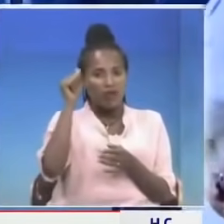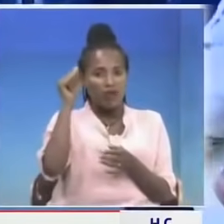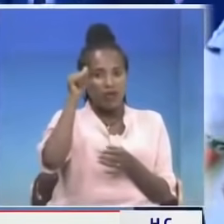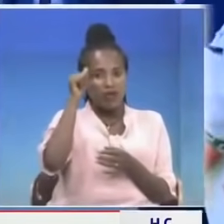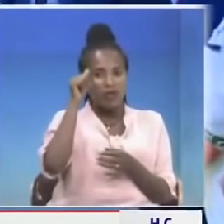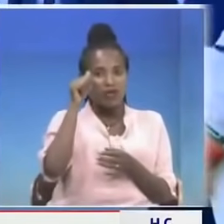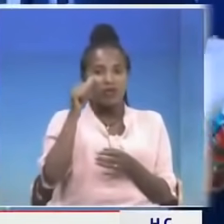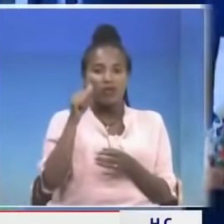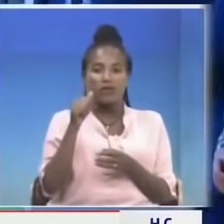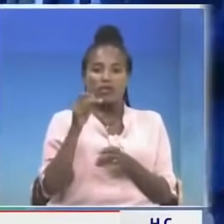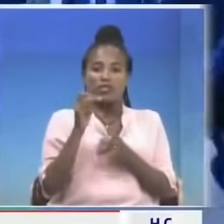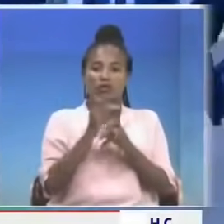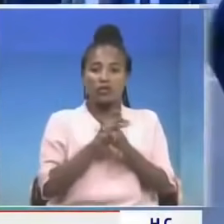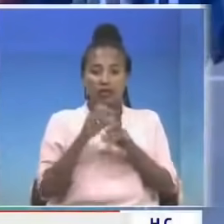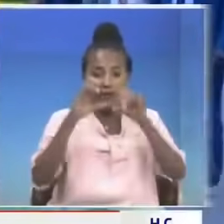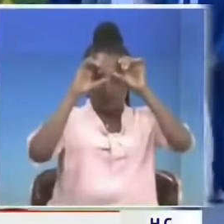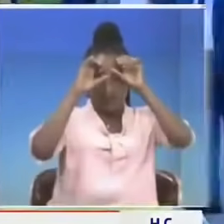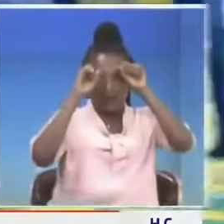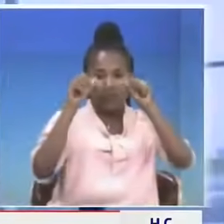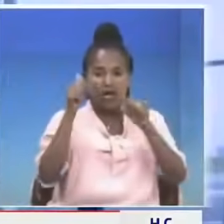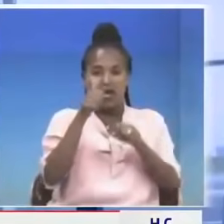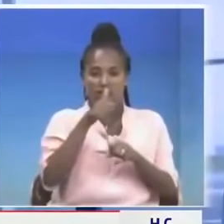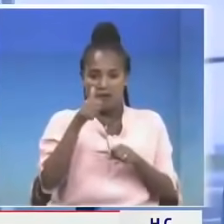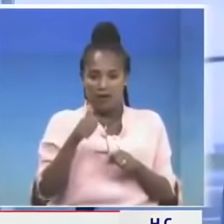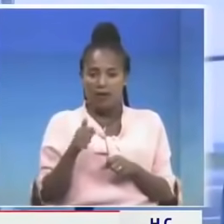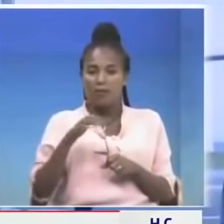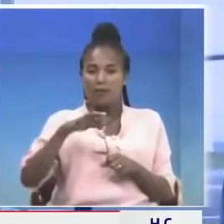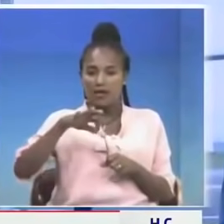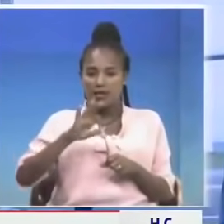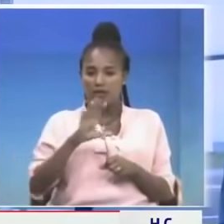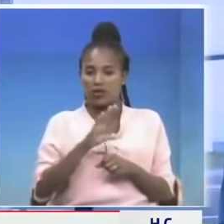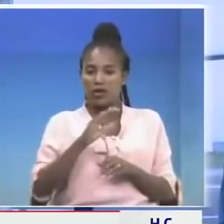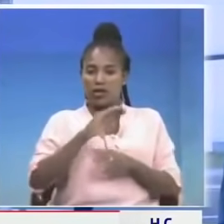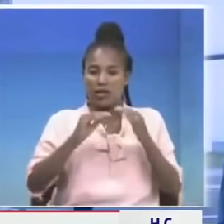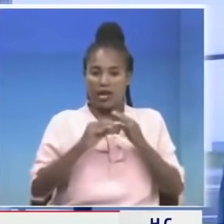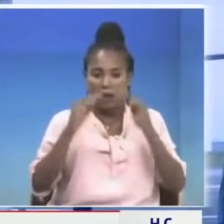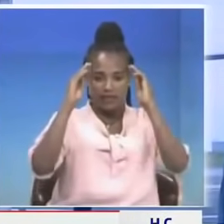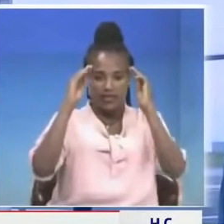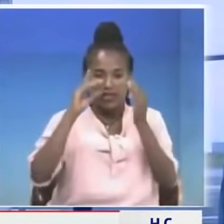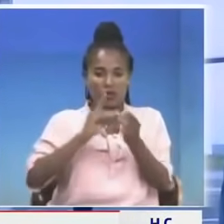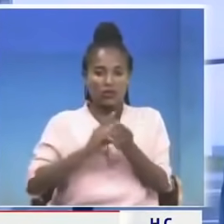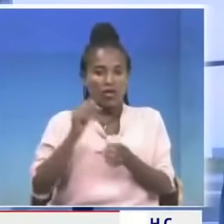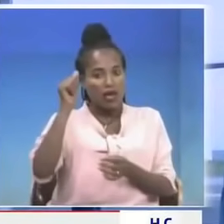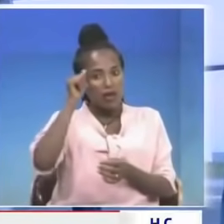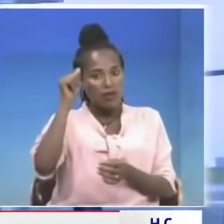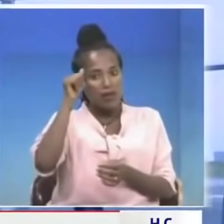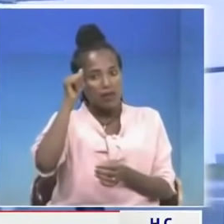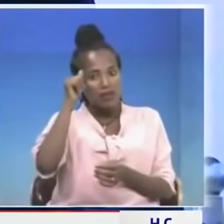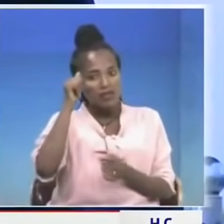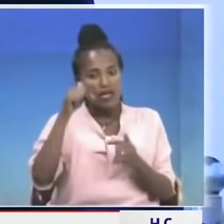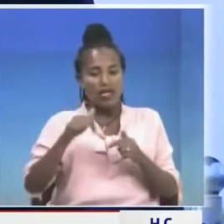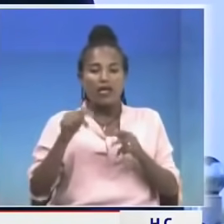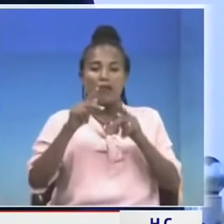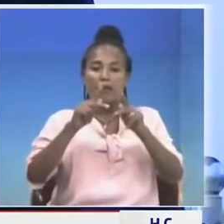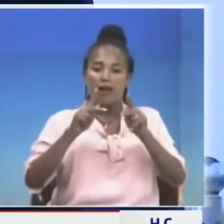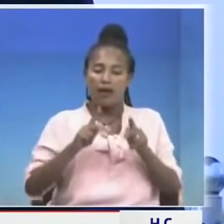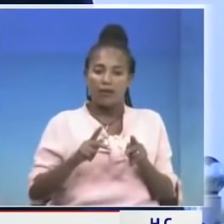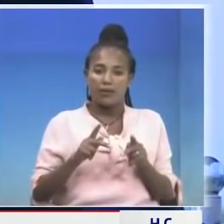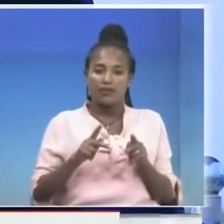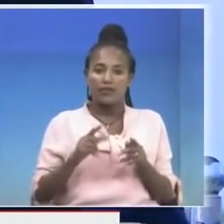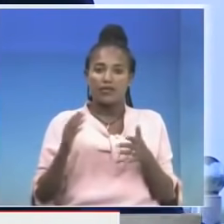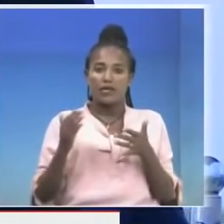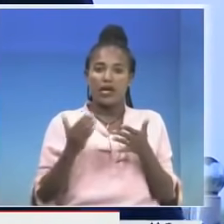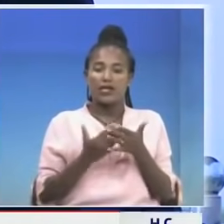ወይም የጅቡቲ ፕሬዚዳንት እዚህ አዲስ አበባ መገኘታቸው እና በጠቅላይ ሚኒስትር ዶክተር አብይ አህመድ ዛሬ በፓርላማው